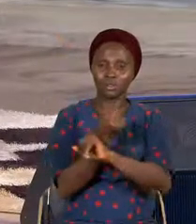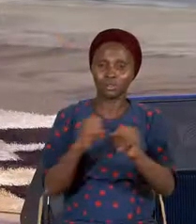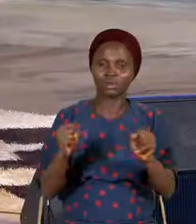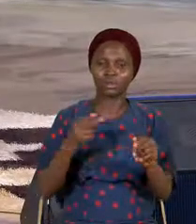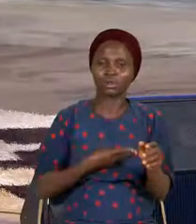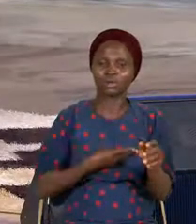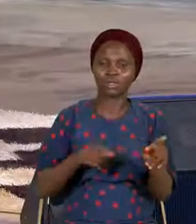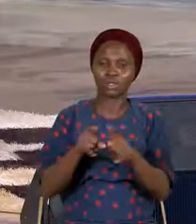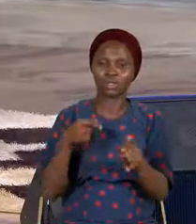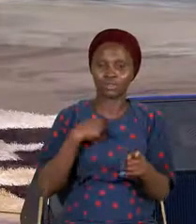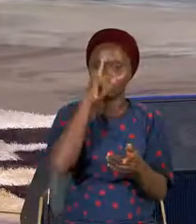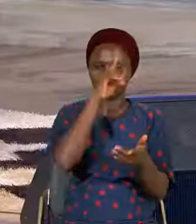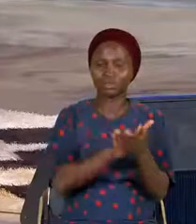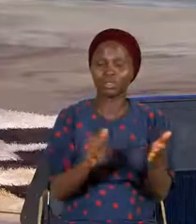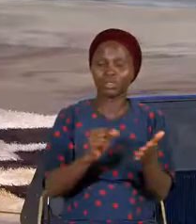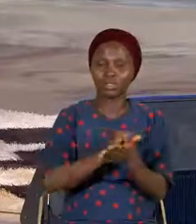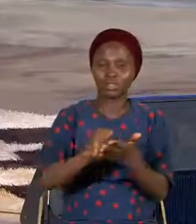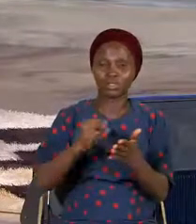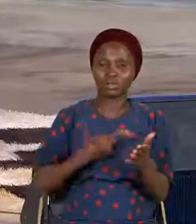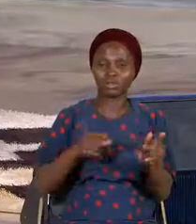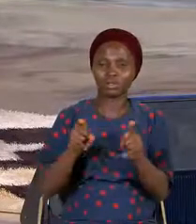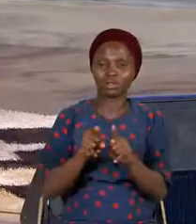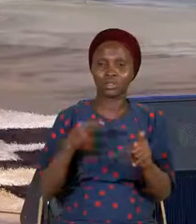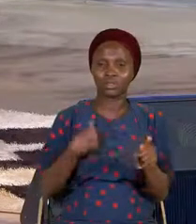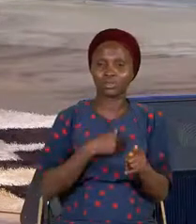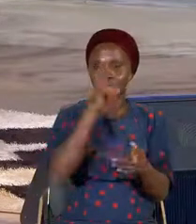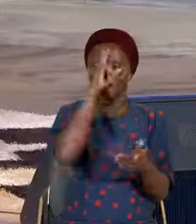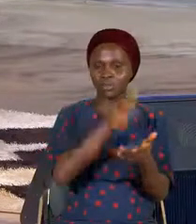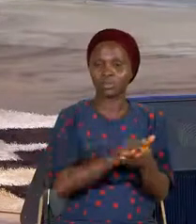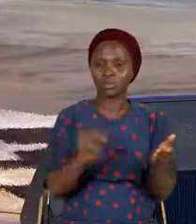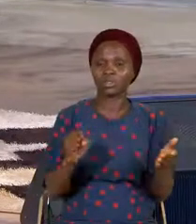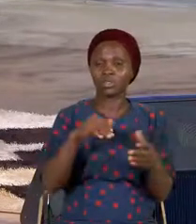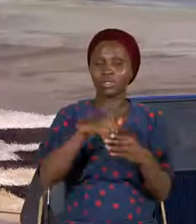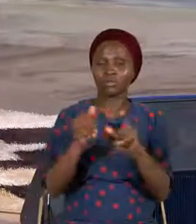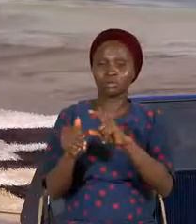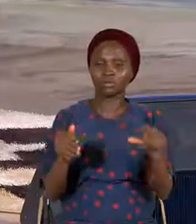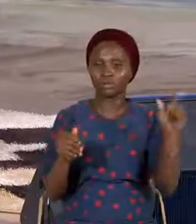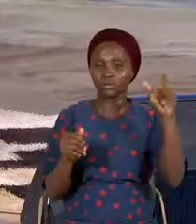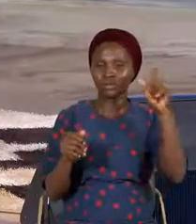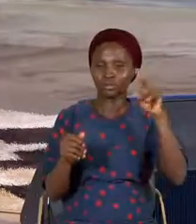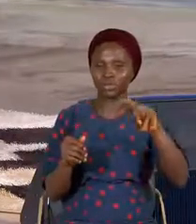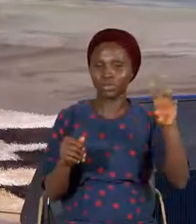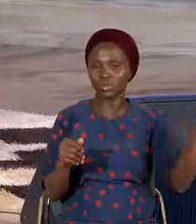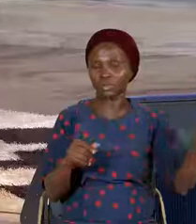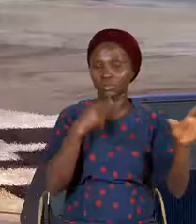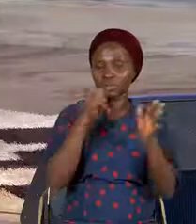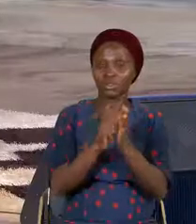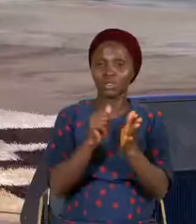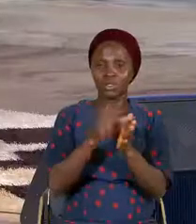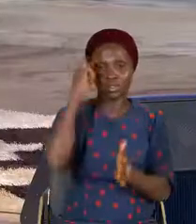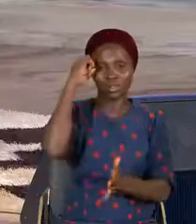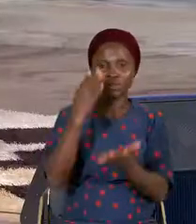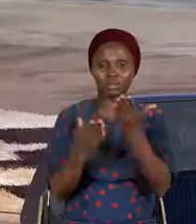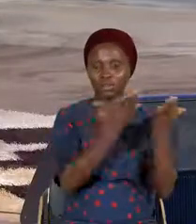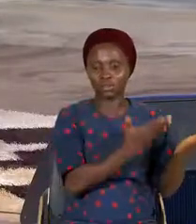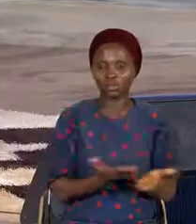croyons. Elle nous sanctifie comme nous croyons. Ensuite, dans le verset 27, afin de faire paraître